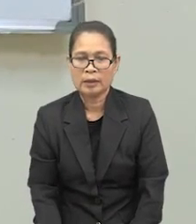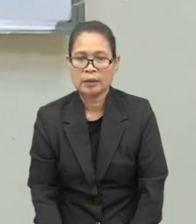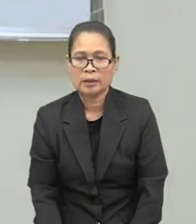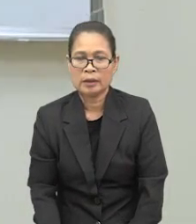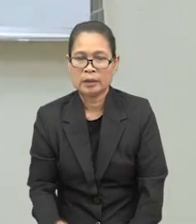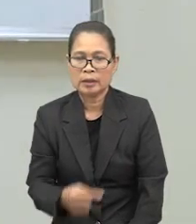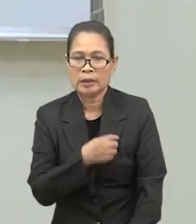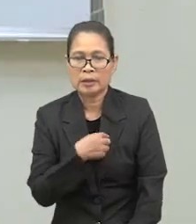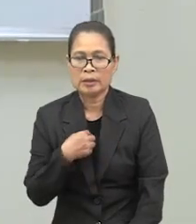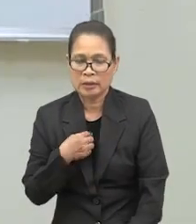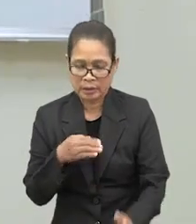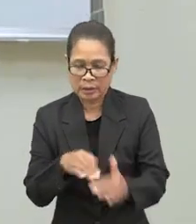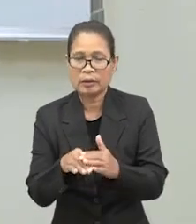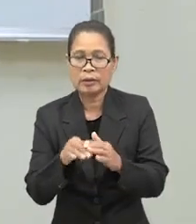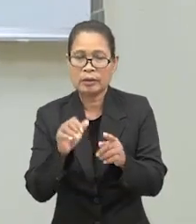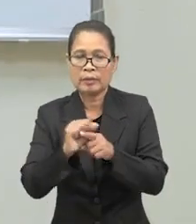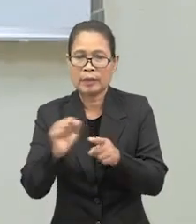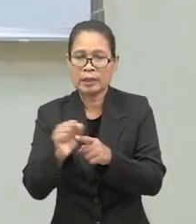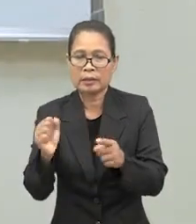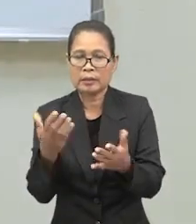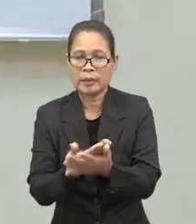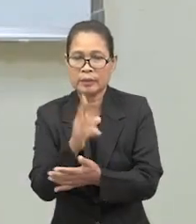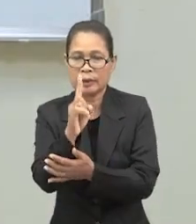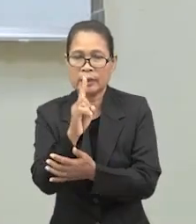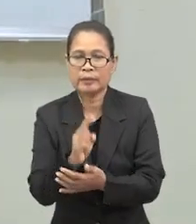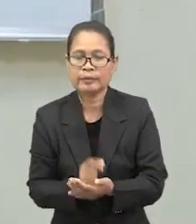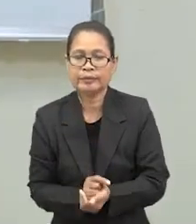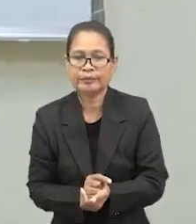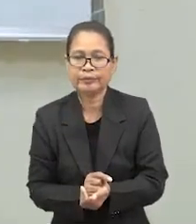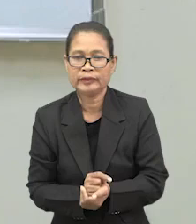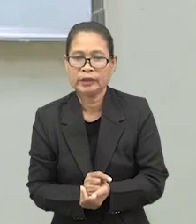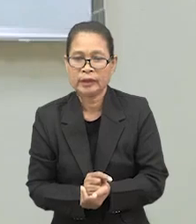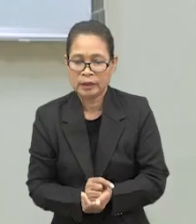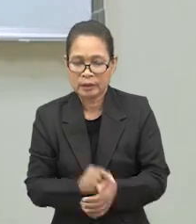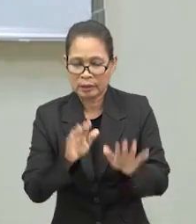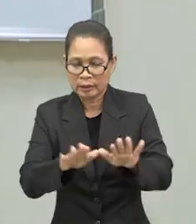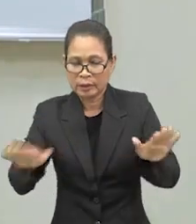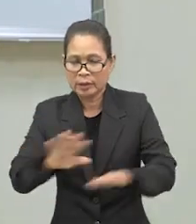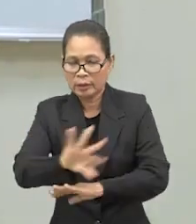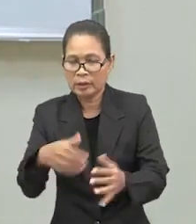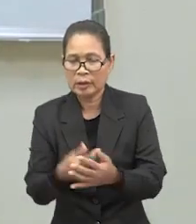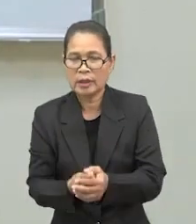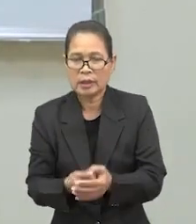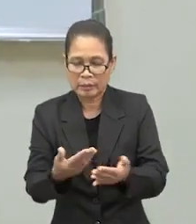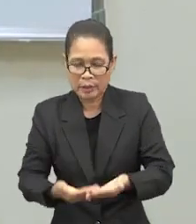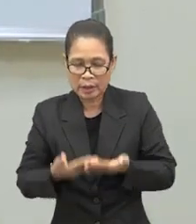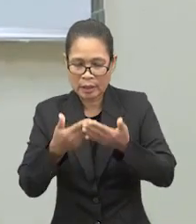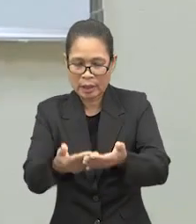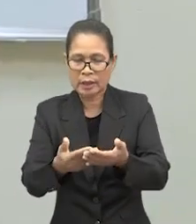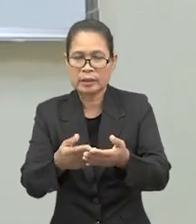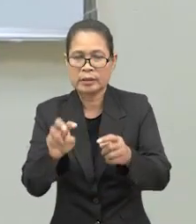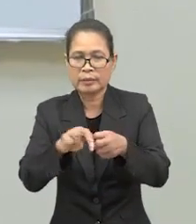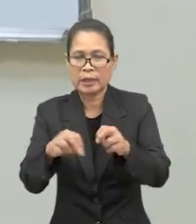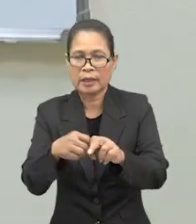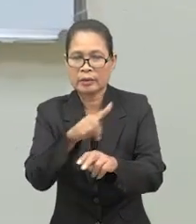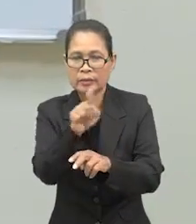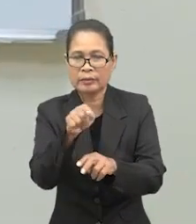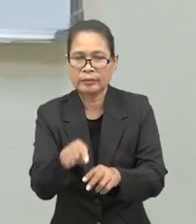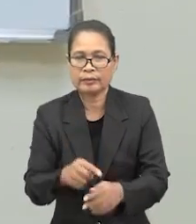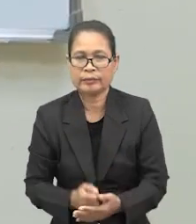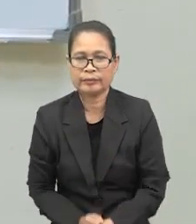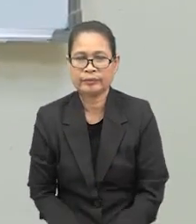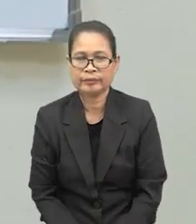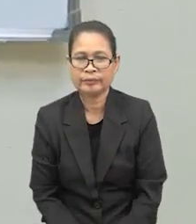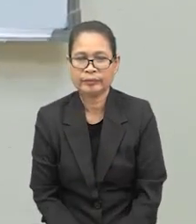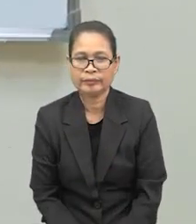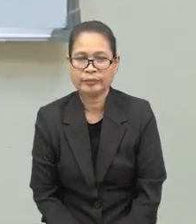Chà, chẳng dân châu tới lùng hạt mùi tiết. cứ con từng ngọc này bằng ca chấm